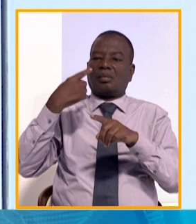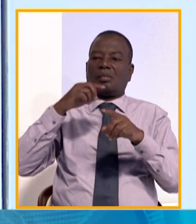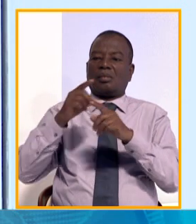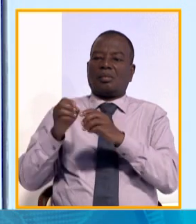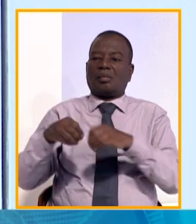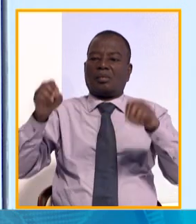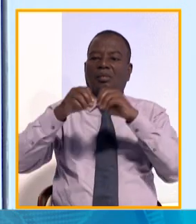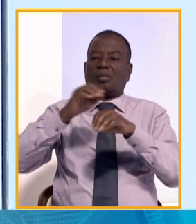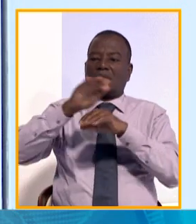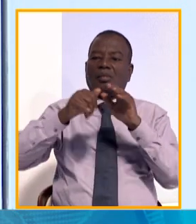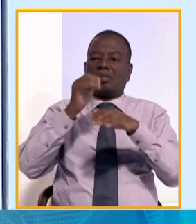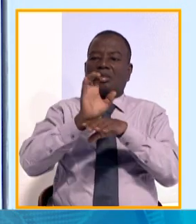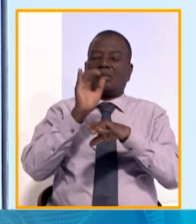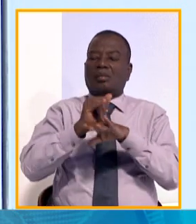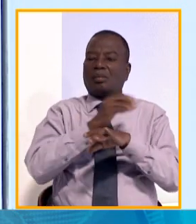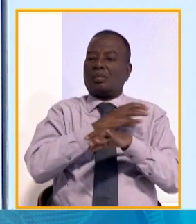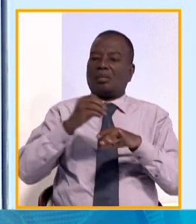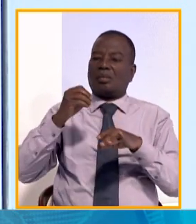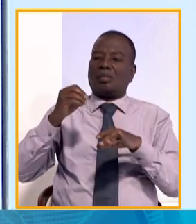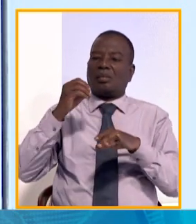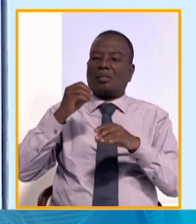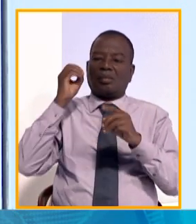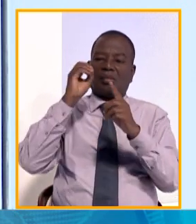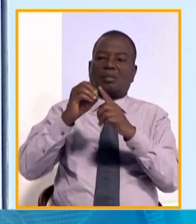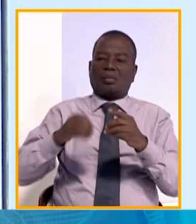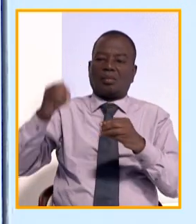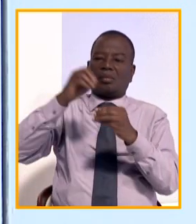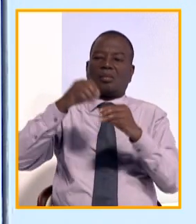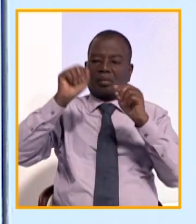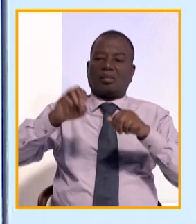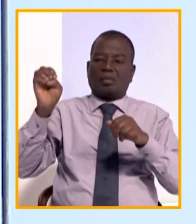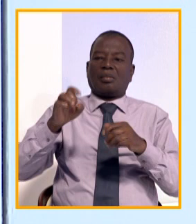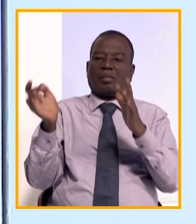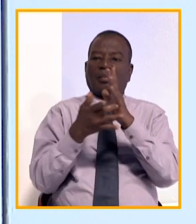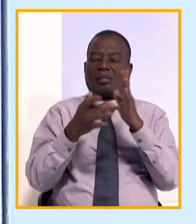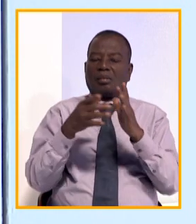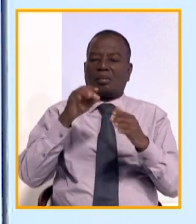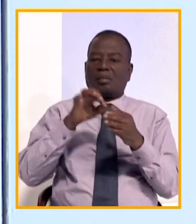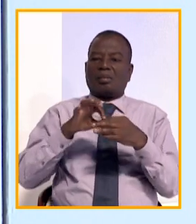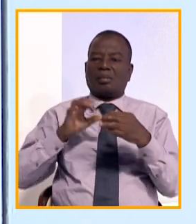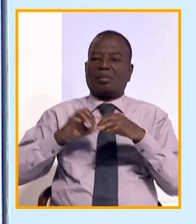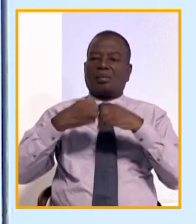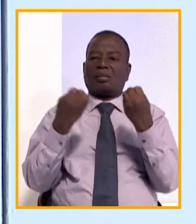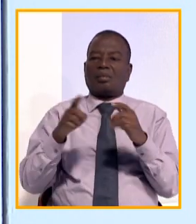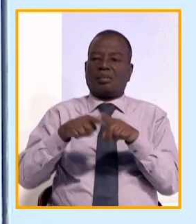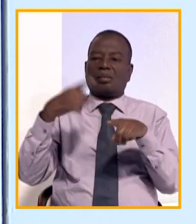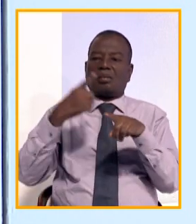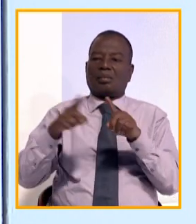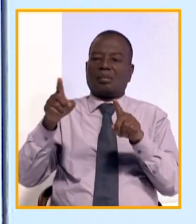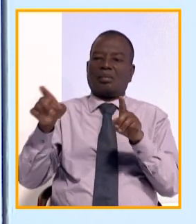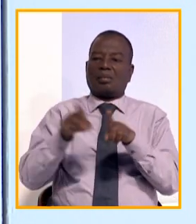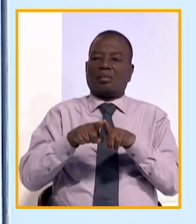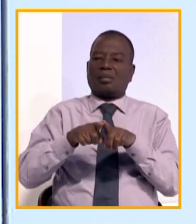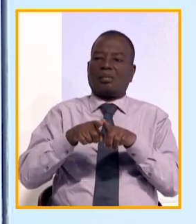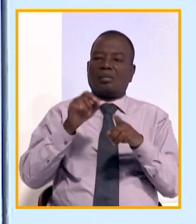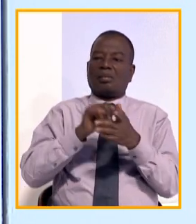2023. Et l'objectif, c'est vraiment de renforcer nos capacités techniques, les capacités de nos équipes, mais également celui